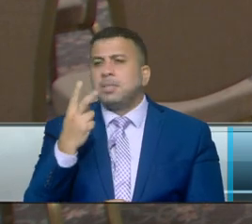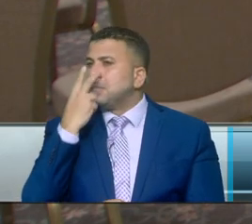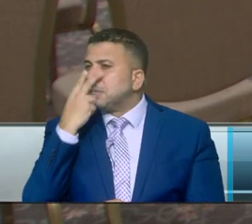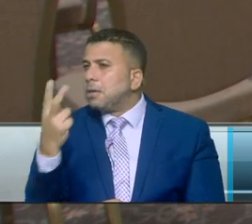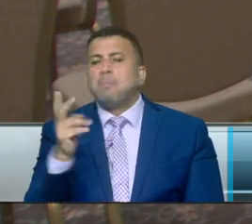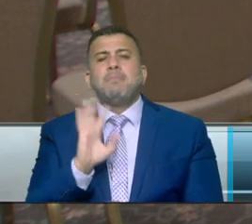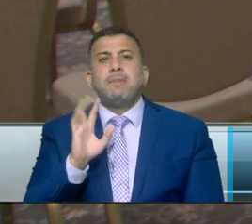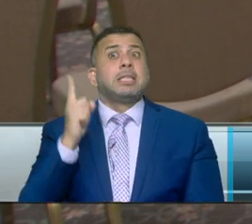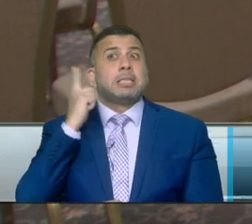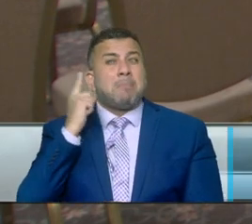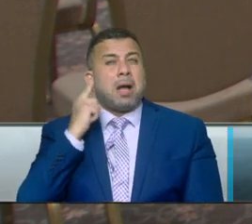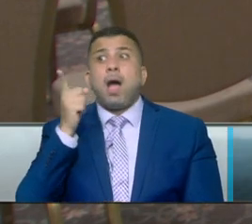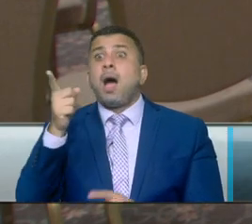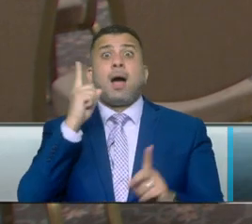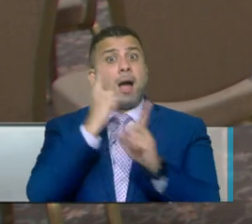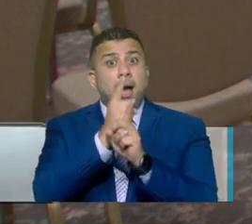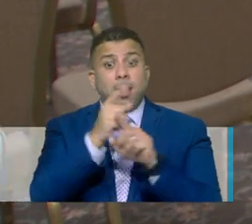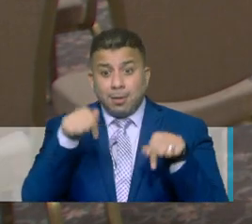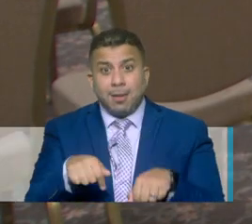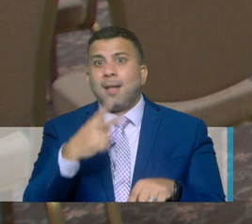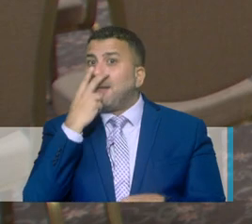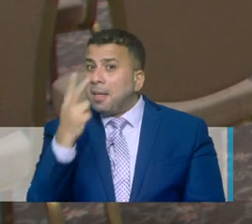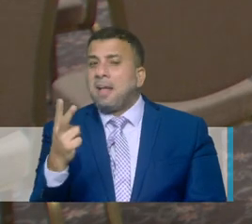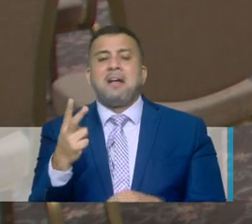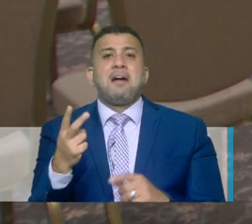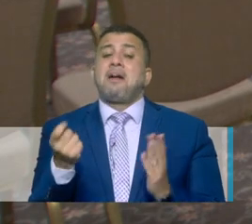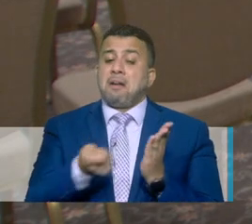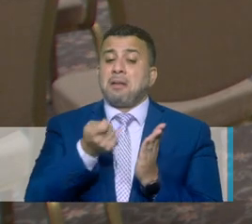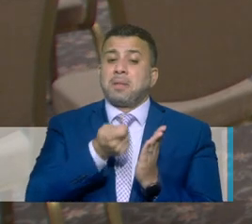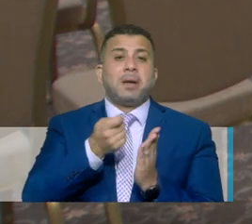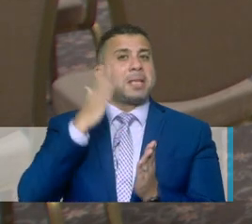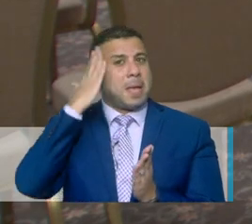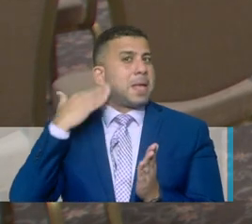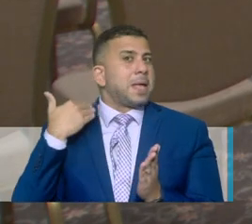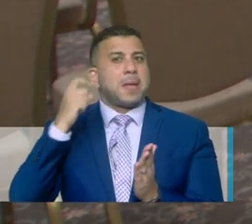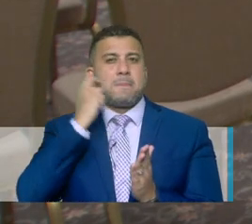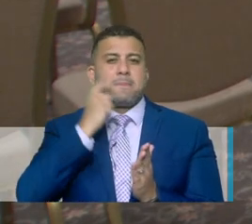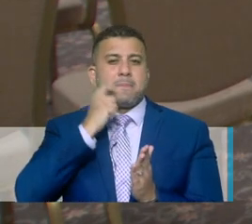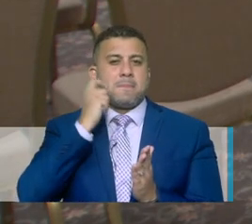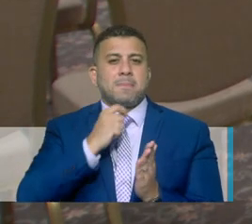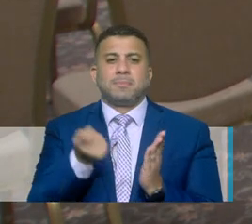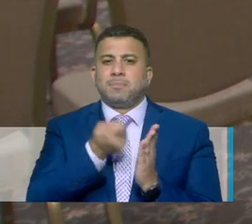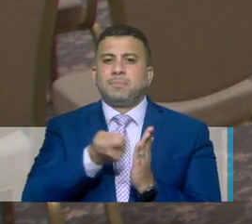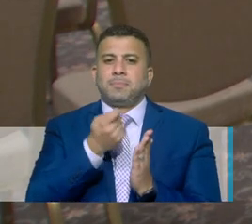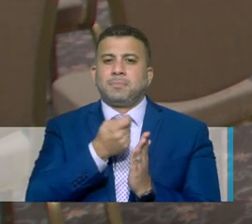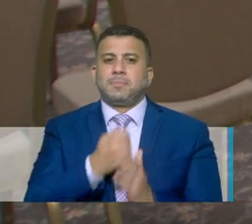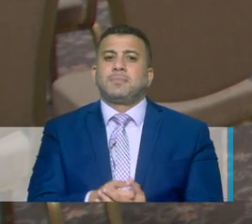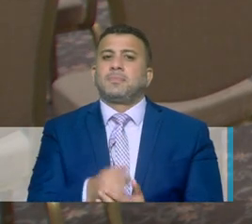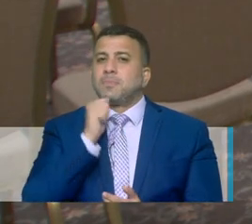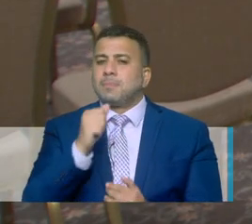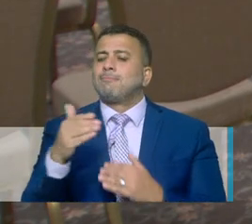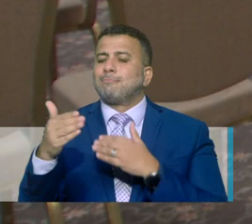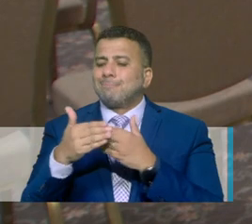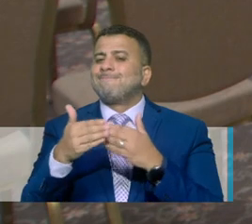لم نلتقي فيهم، فهذا اللقاء يجمعنا دائماً ككاتبات إماراتيات وأيضا يكون يعني